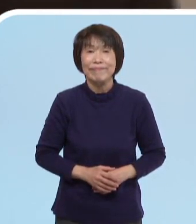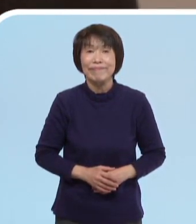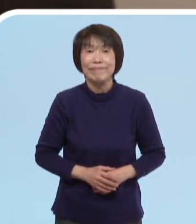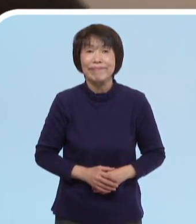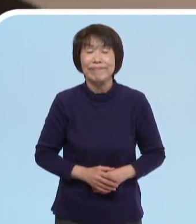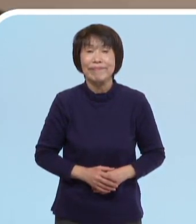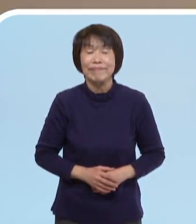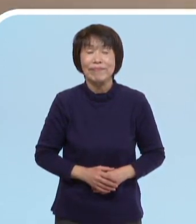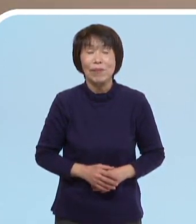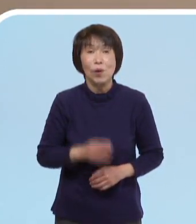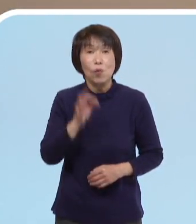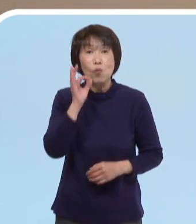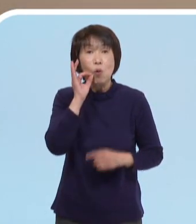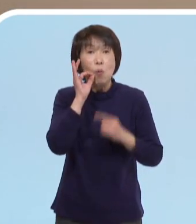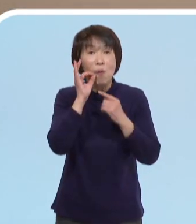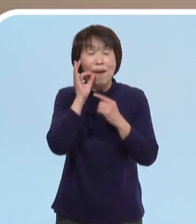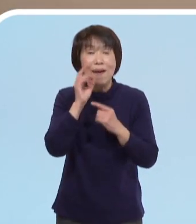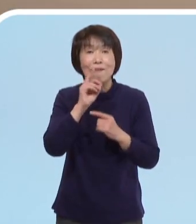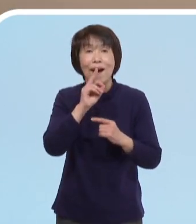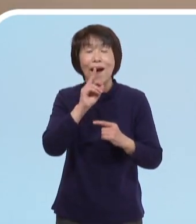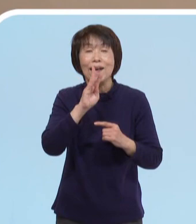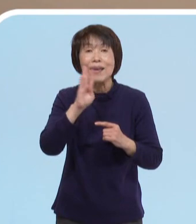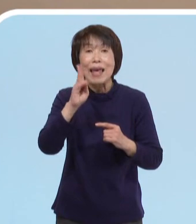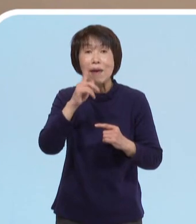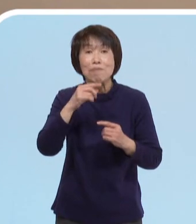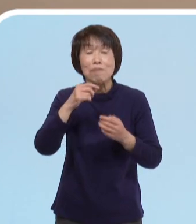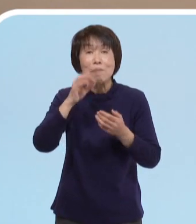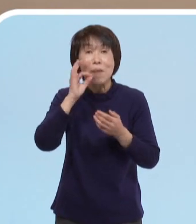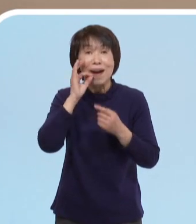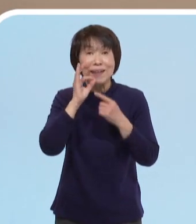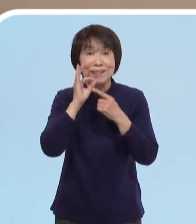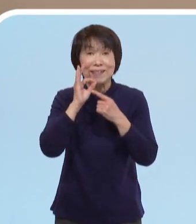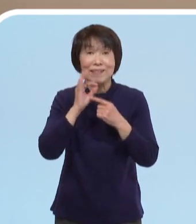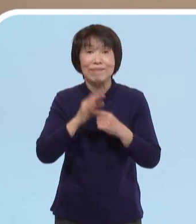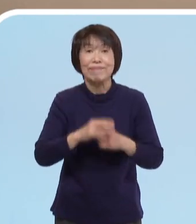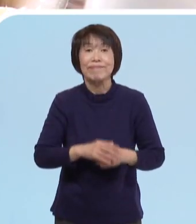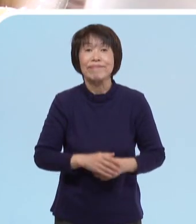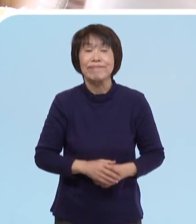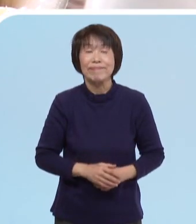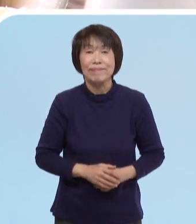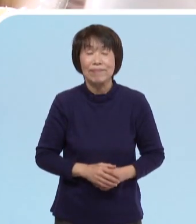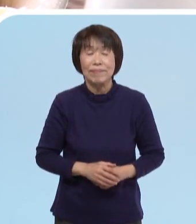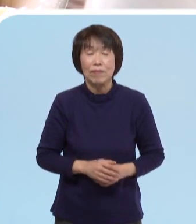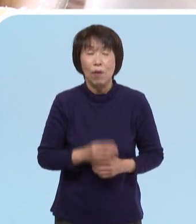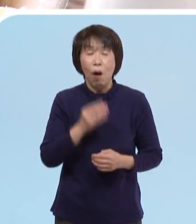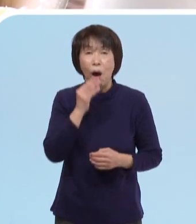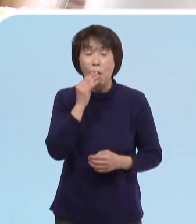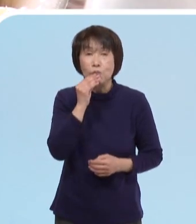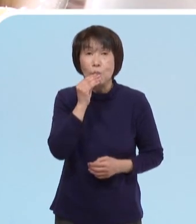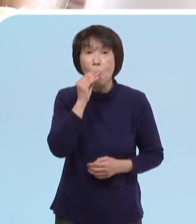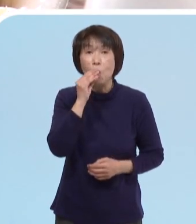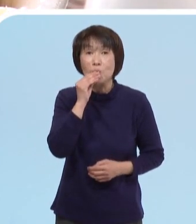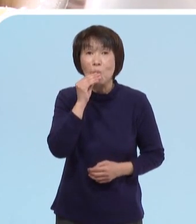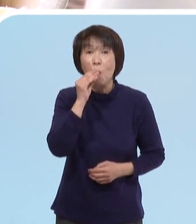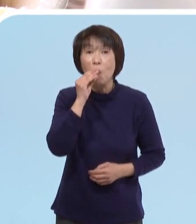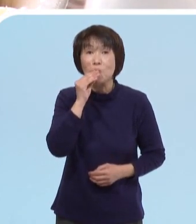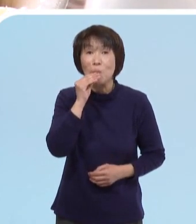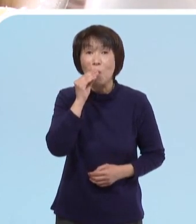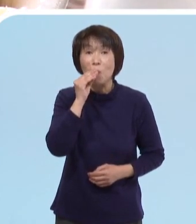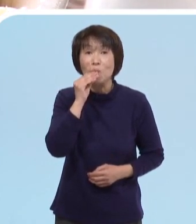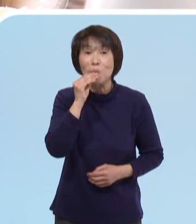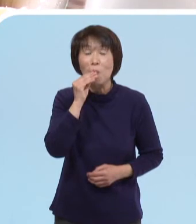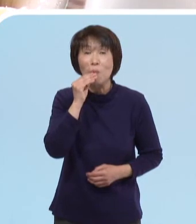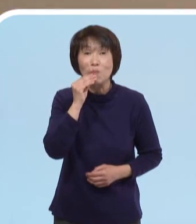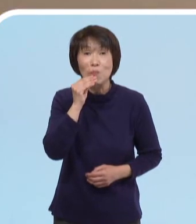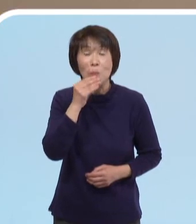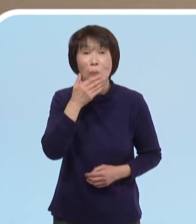いただきます。 ご飯は玄米を使っているんです。 わ、一個一個なんか一粒一粒プツプツって